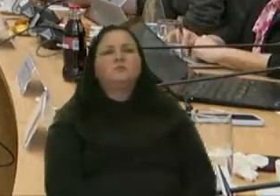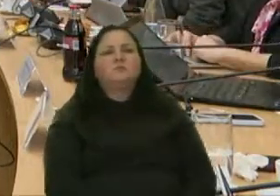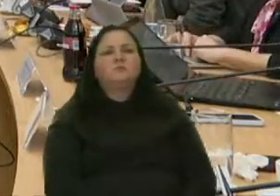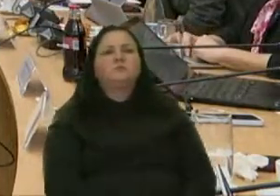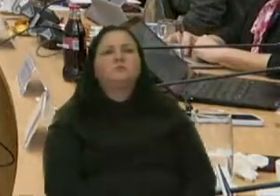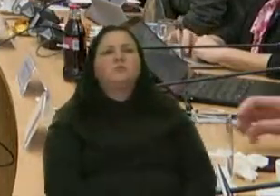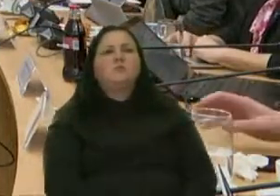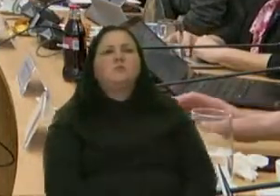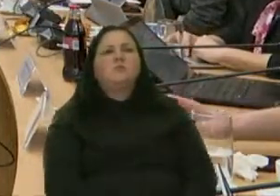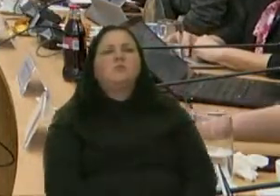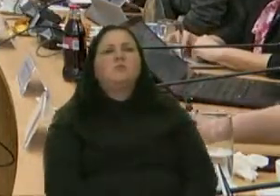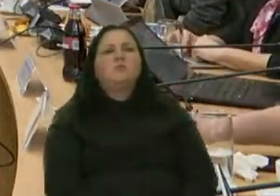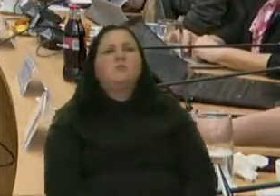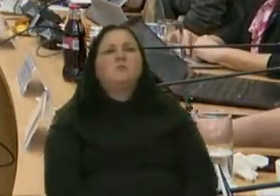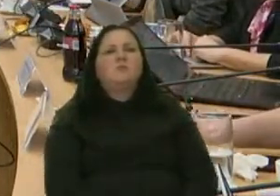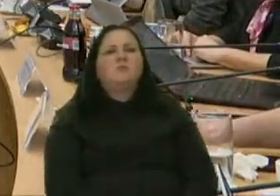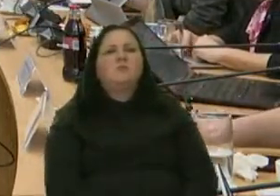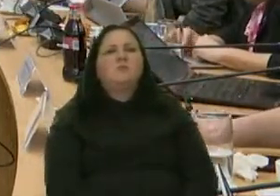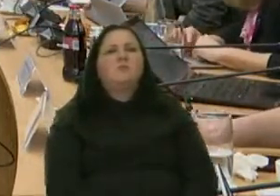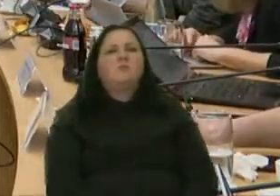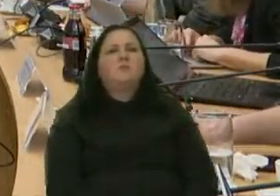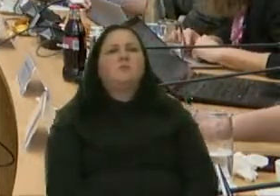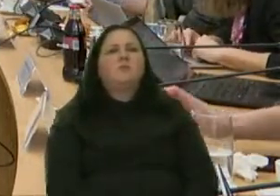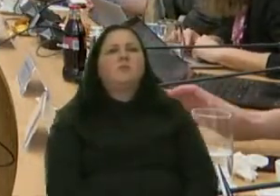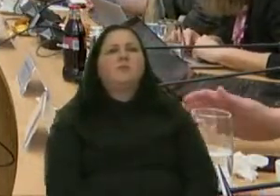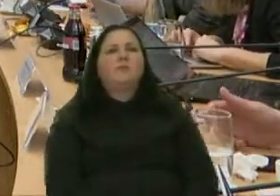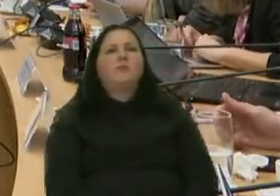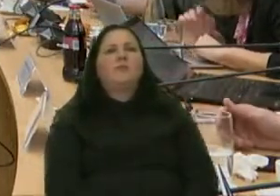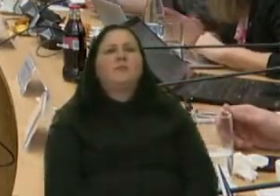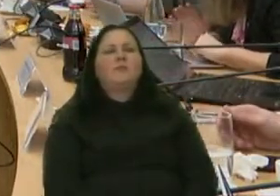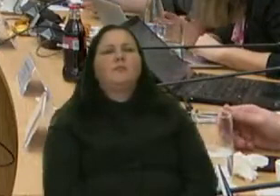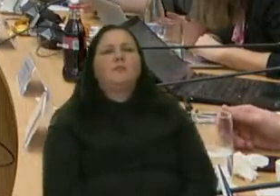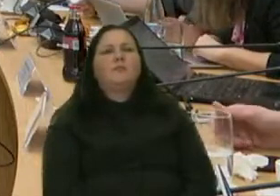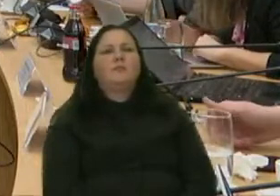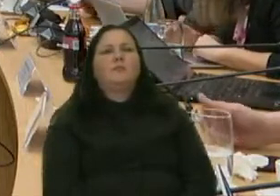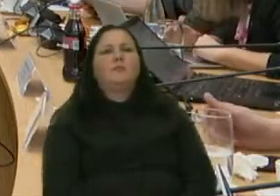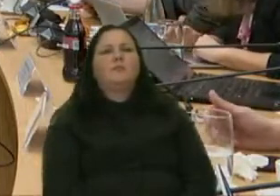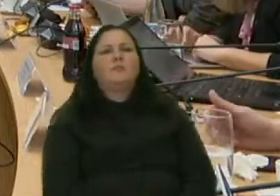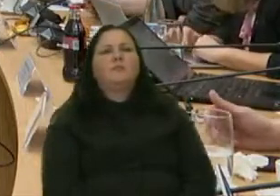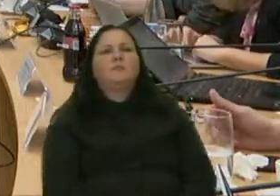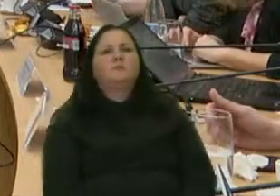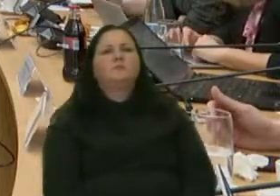votat și mandatul de pentru da cu mandatul de